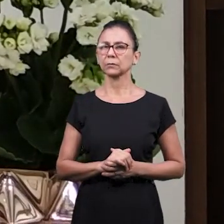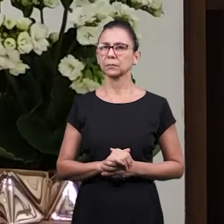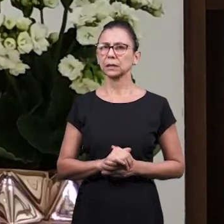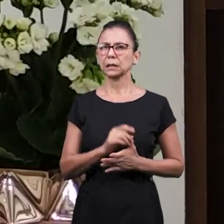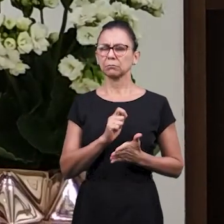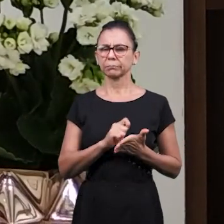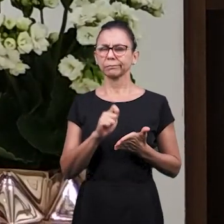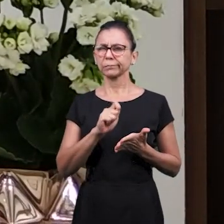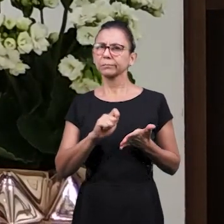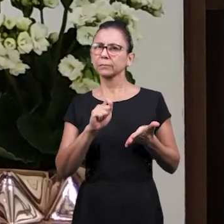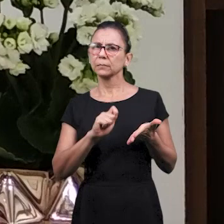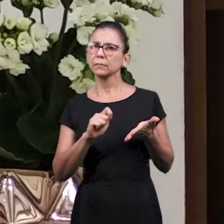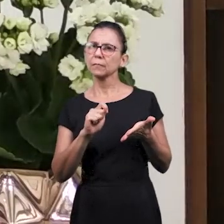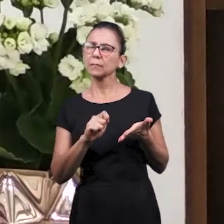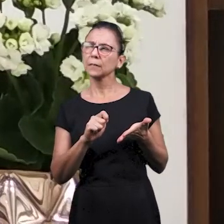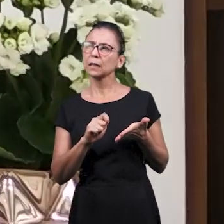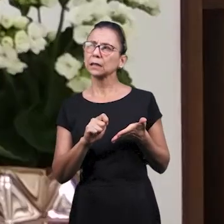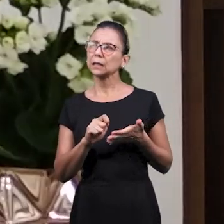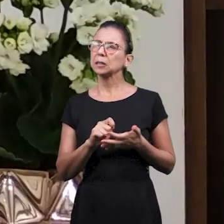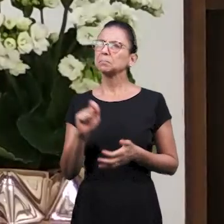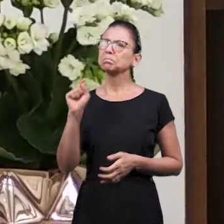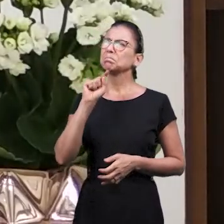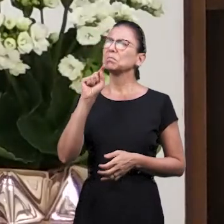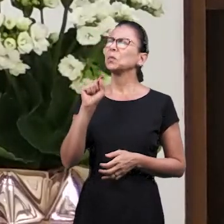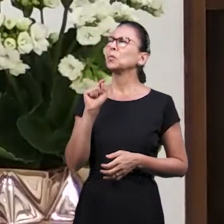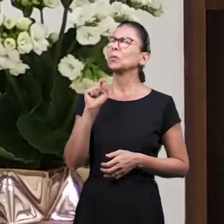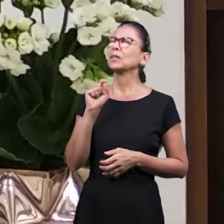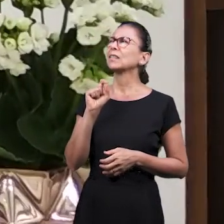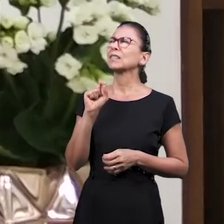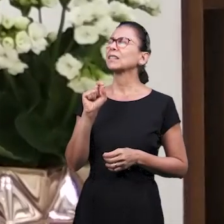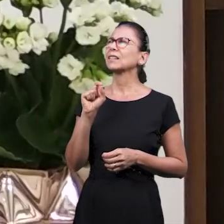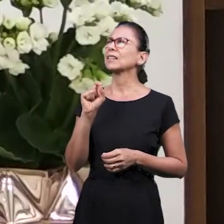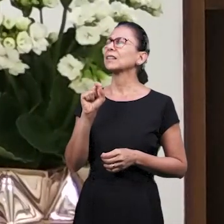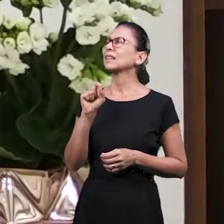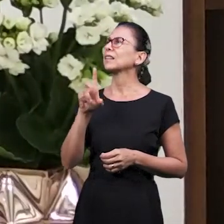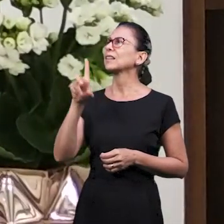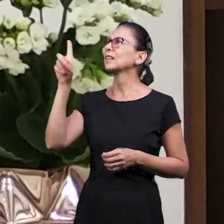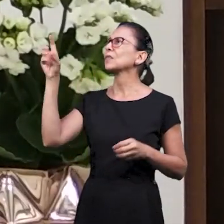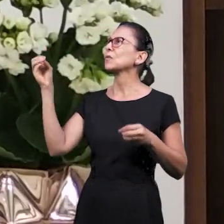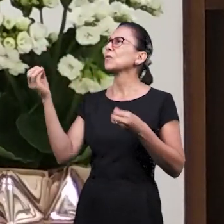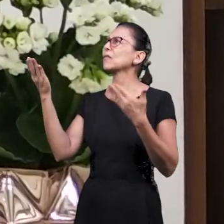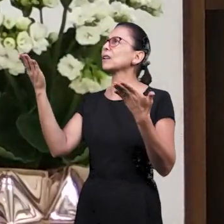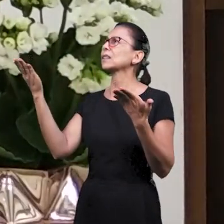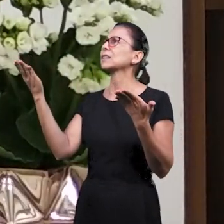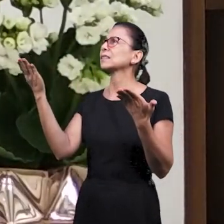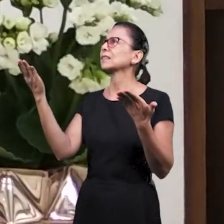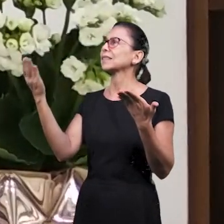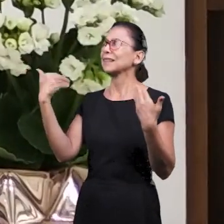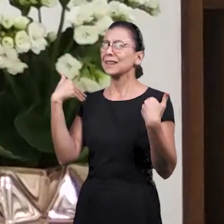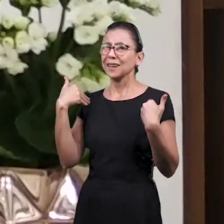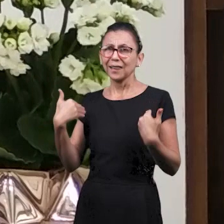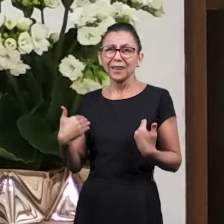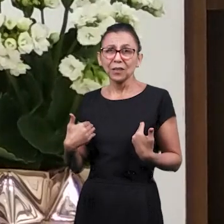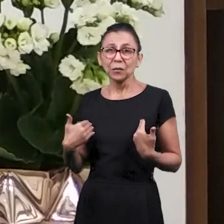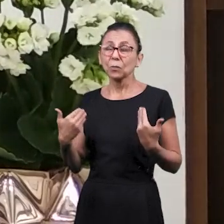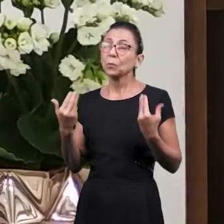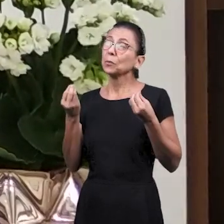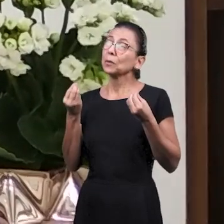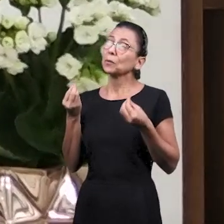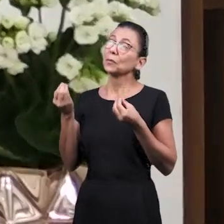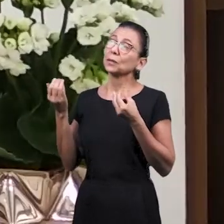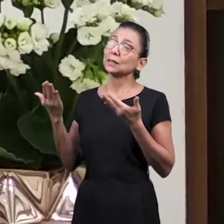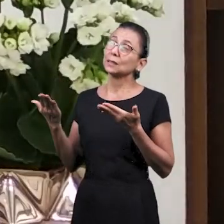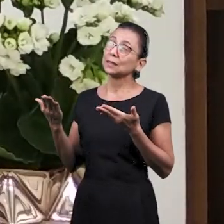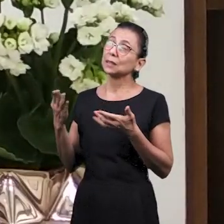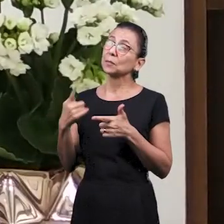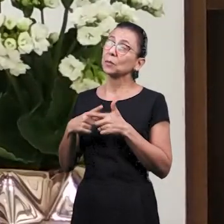Псалмист, он спрашивает у себя самого, «Что могу я дать Господу за все благодеяния Его ко